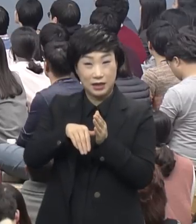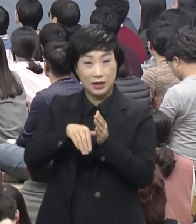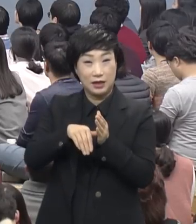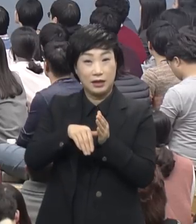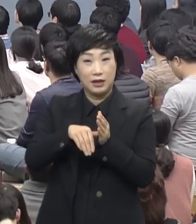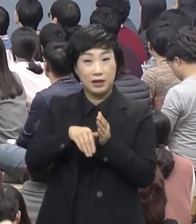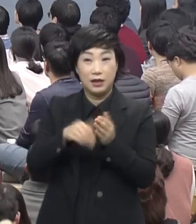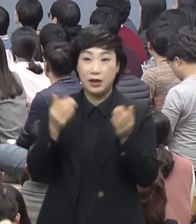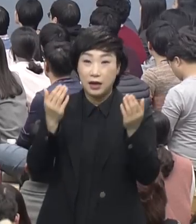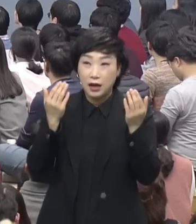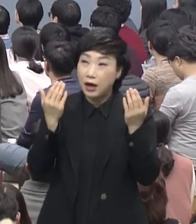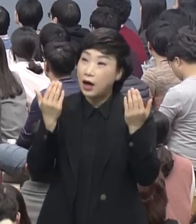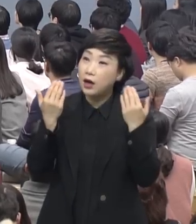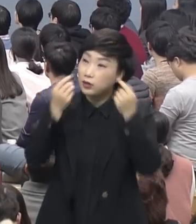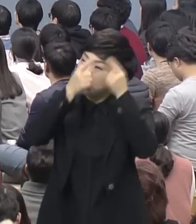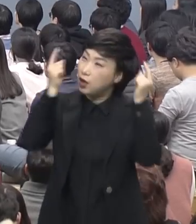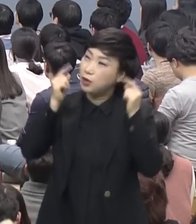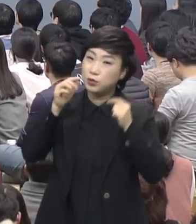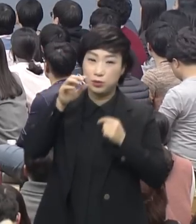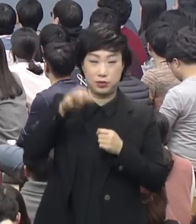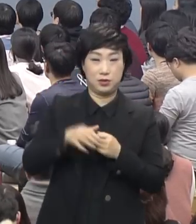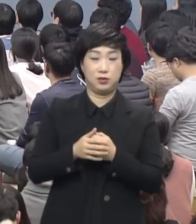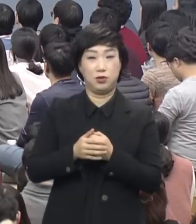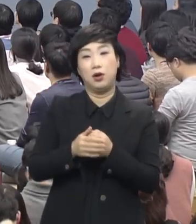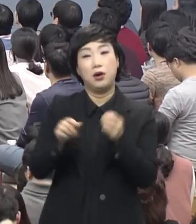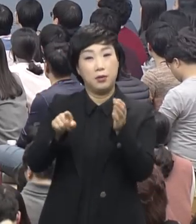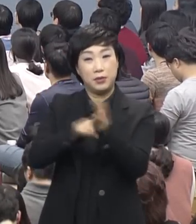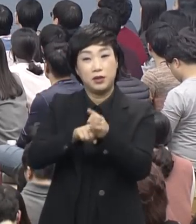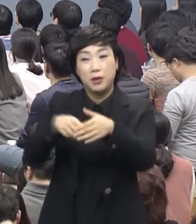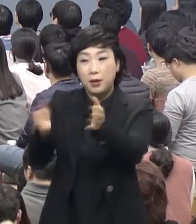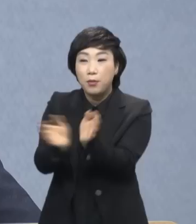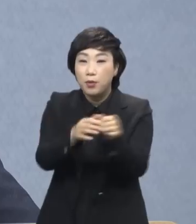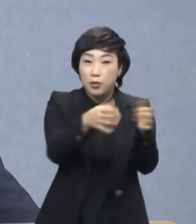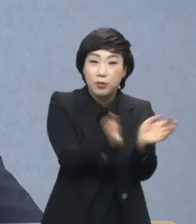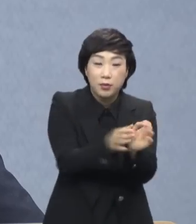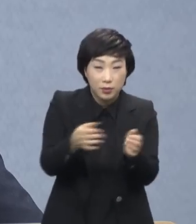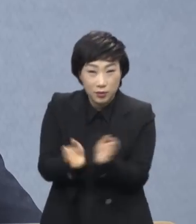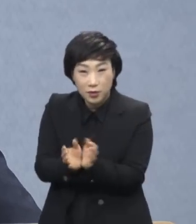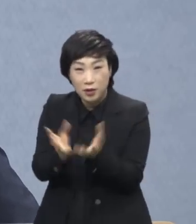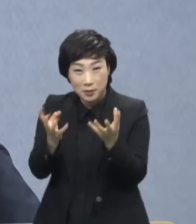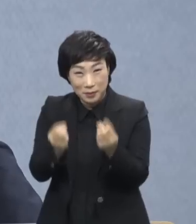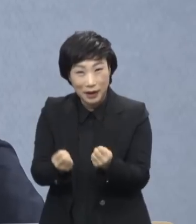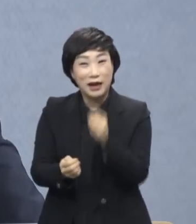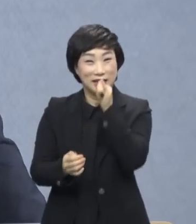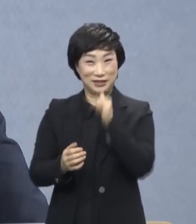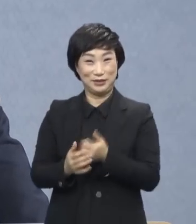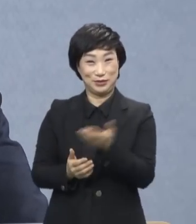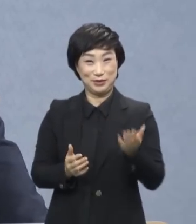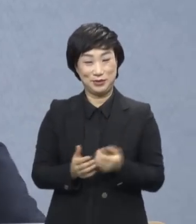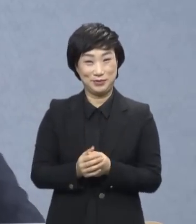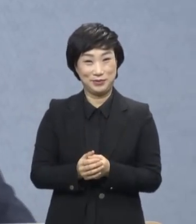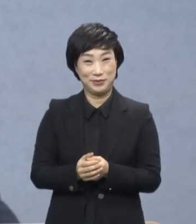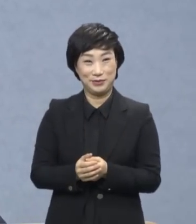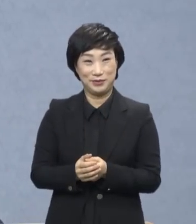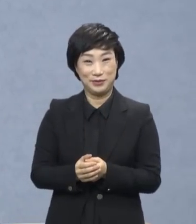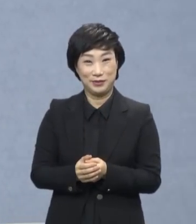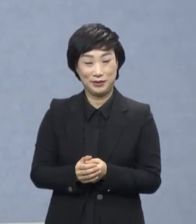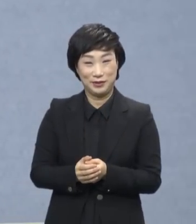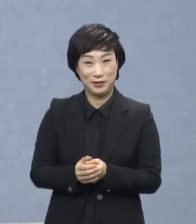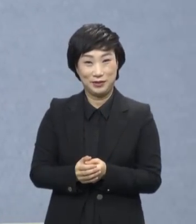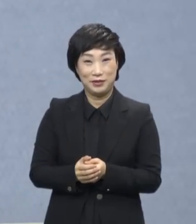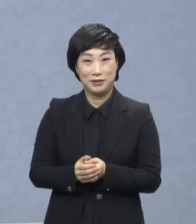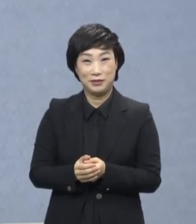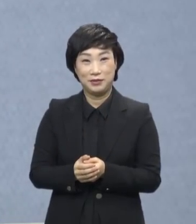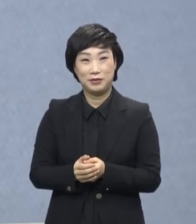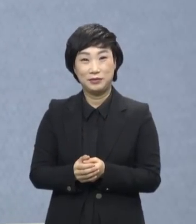한참 학교 같은 데서 믿음의 단체들 많은 그런 단체들이